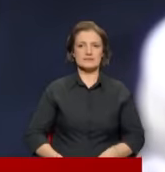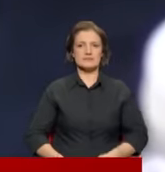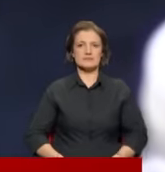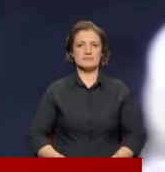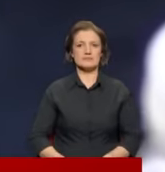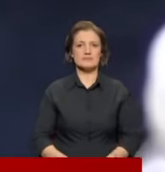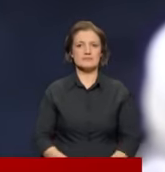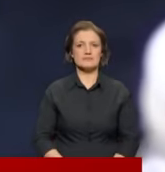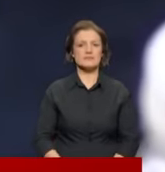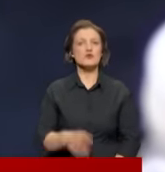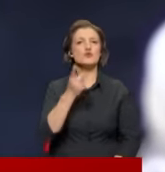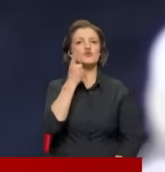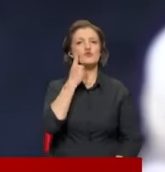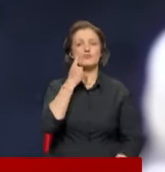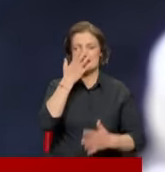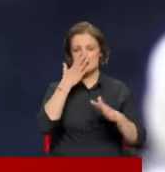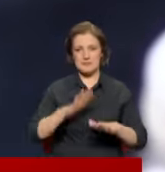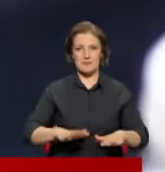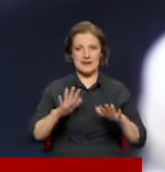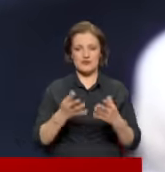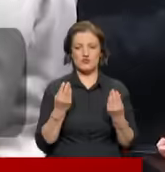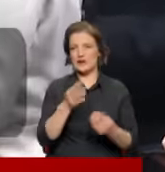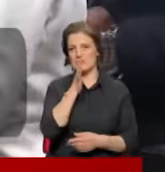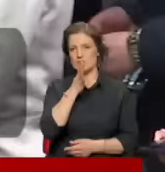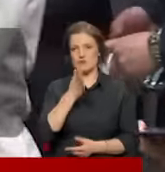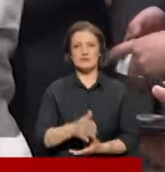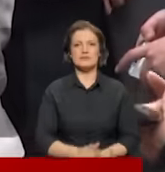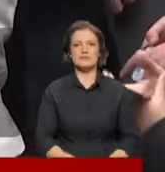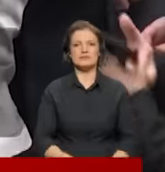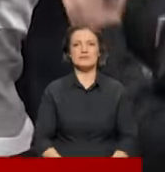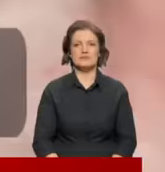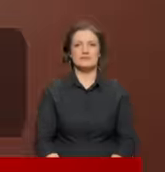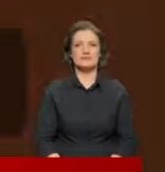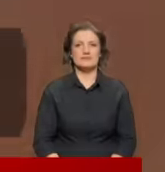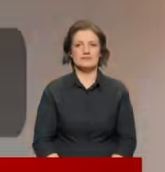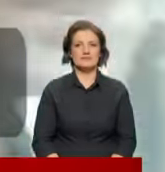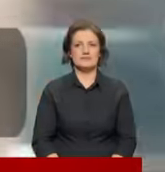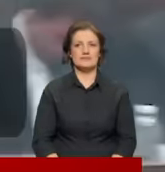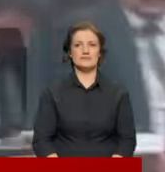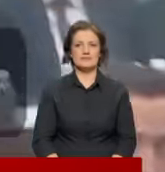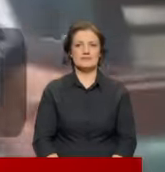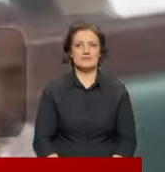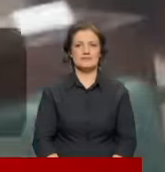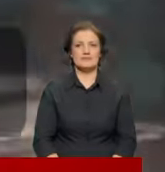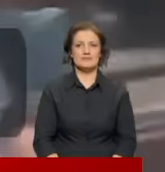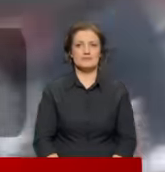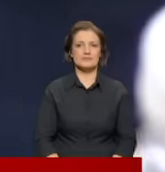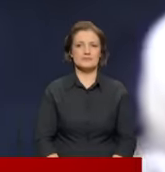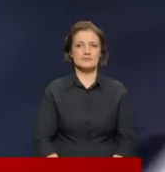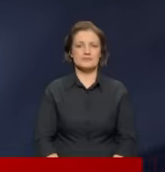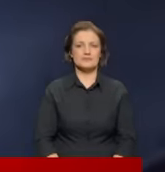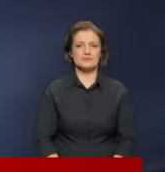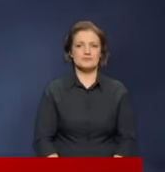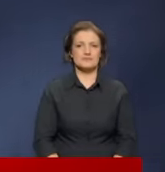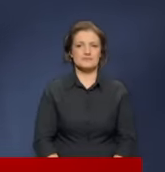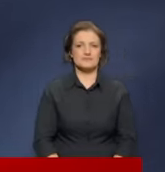Büyük hükümetimizden beklentilerini çok iyi biliyoruz. Türkiye ama sizi konuşuyor, bir cevap vermek ister miydiniz?